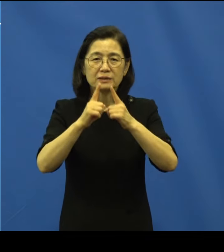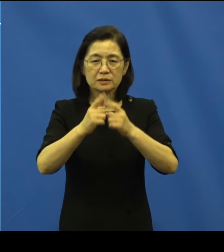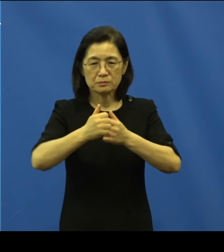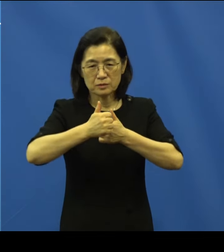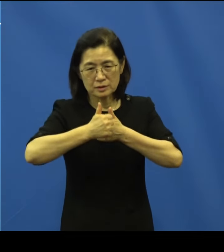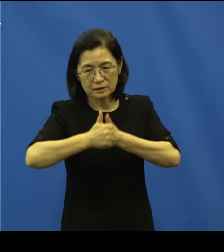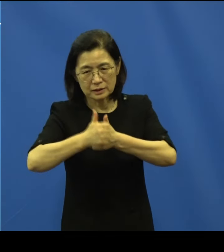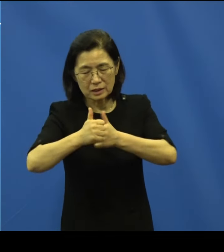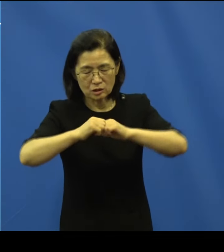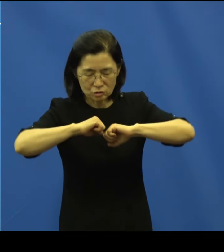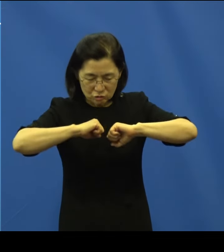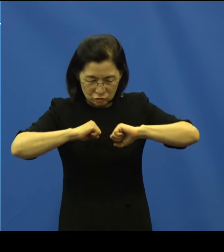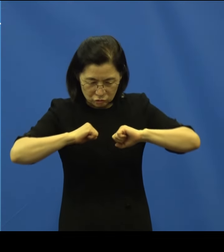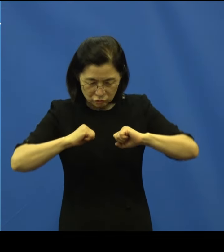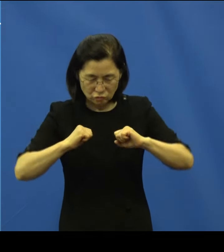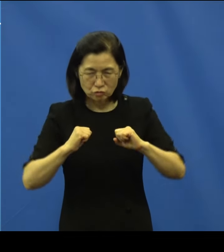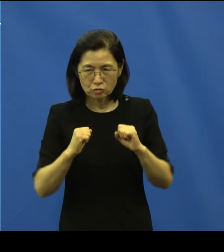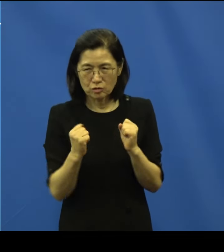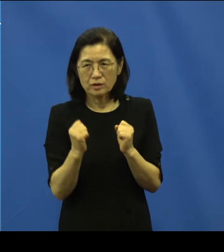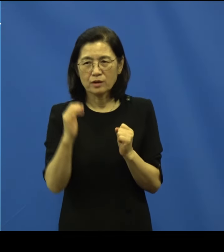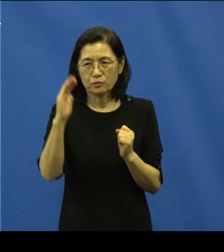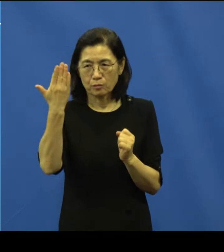그러니까 마킹이 된 대로만 가면 돼요.